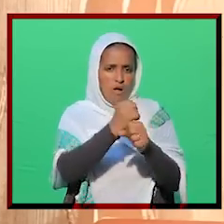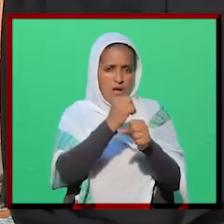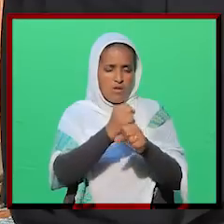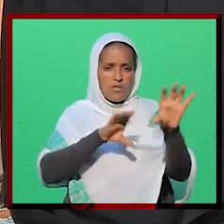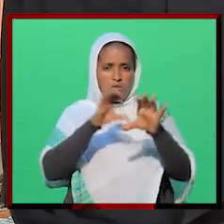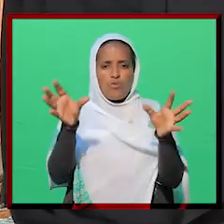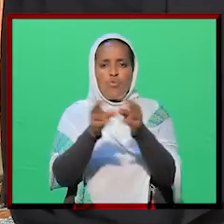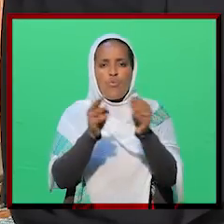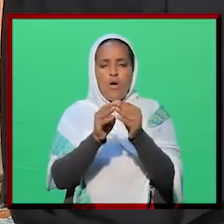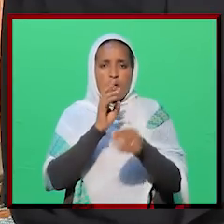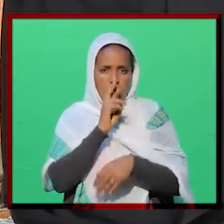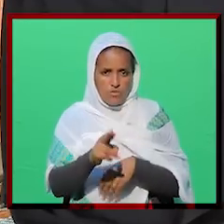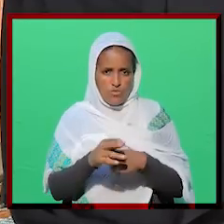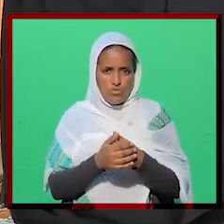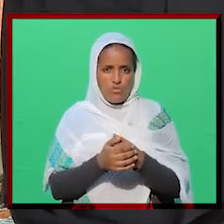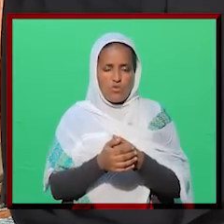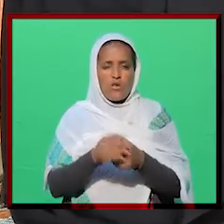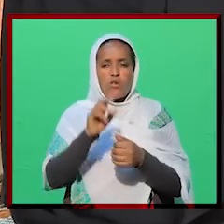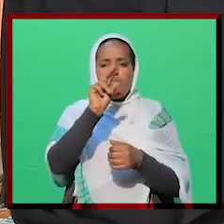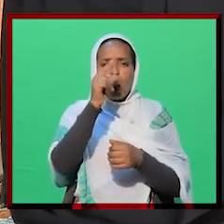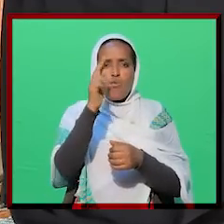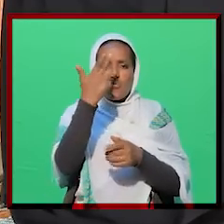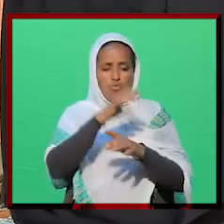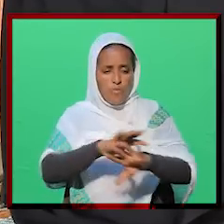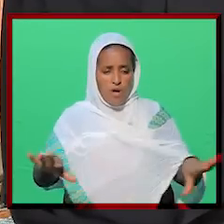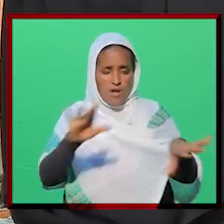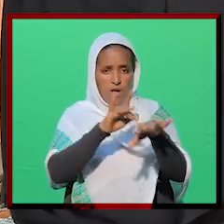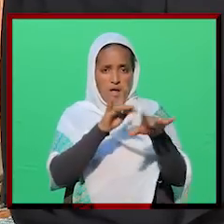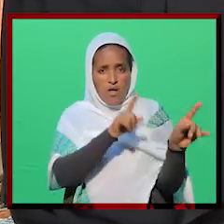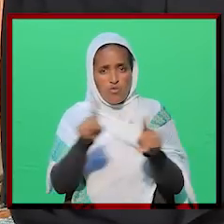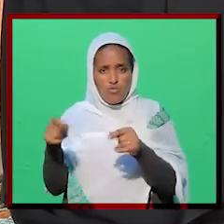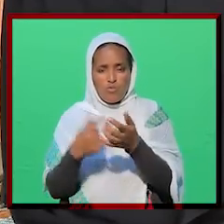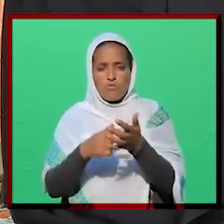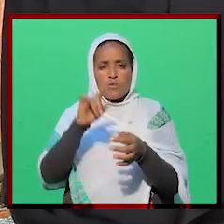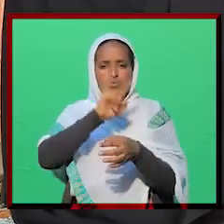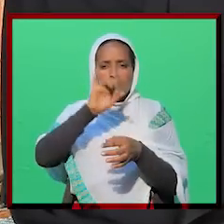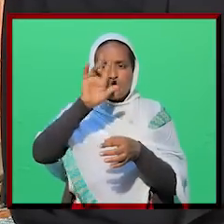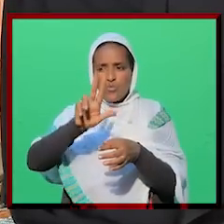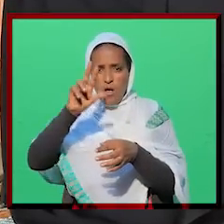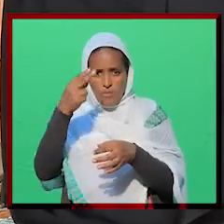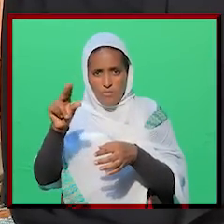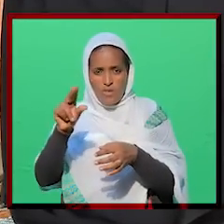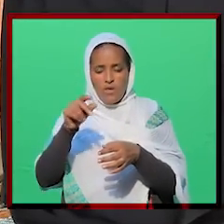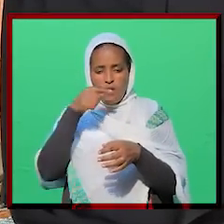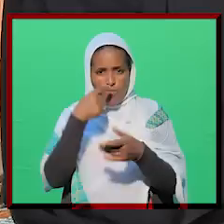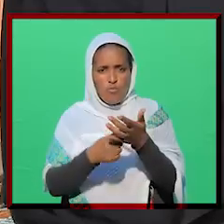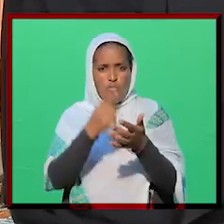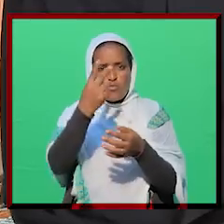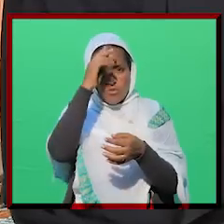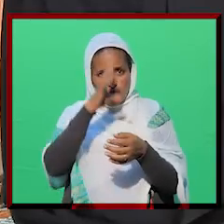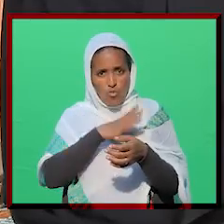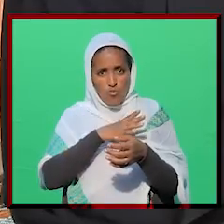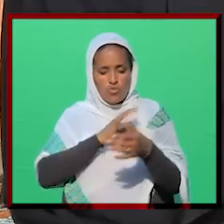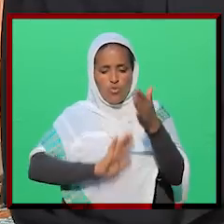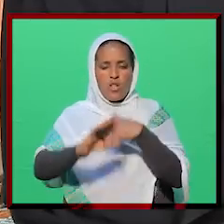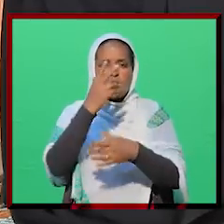የቦሩ ሜዳው ላይ እንዲያውም ዙራን ቤንግዳ ዋልድ ቤንግዳ የሚባሉ ሁለት ሰዎች ወልዴ ስላሴ እንለዋለን ያሉት ጸጎች ናቸው ሁለቱም።